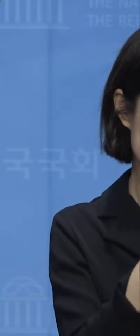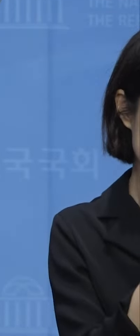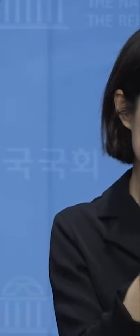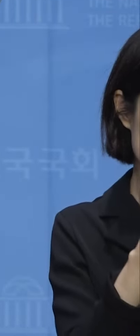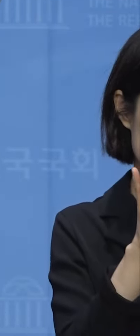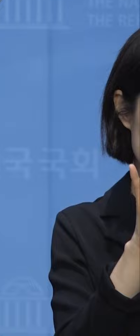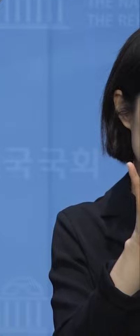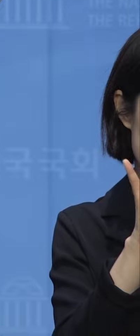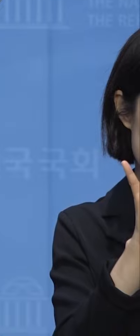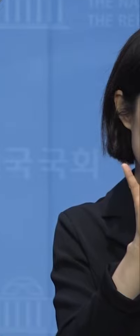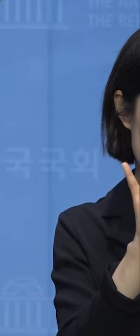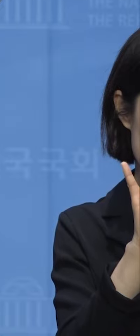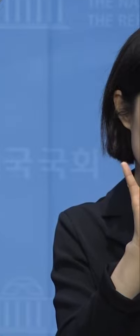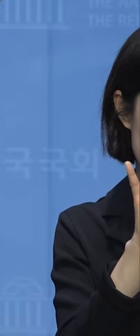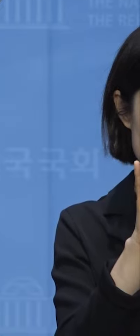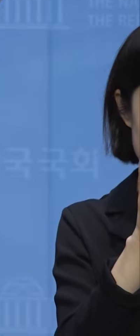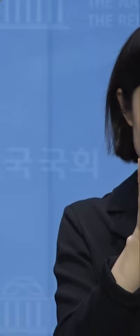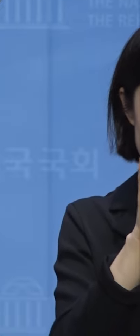생각을 합니다.